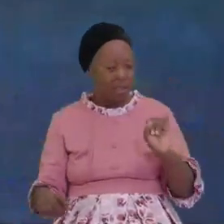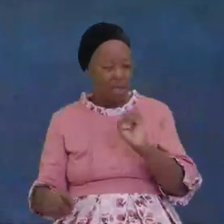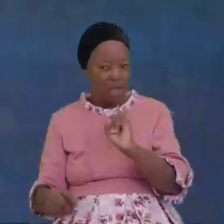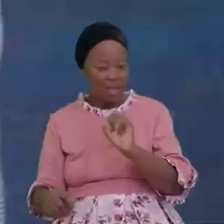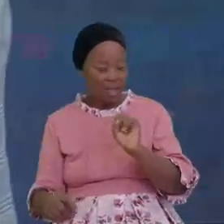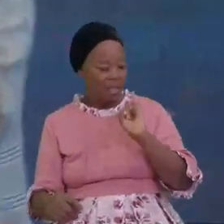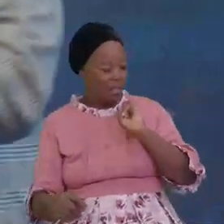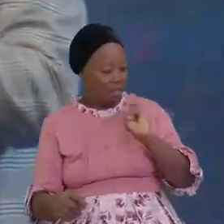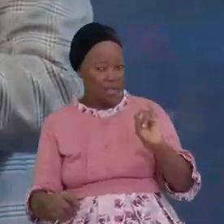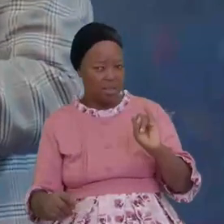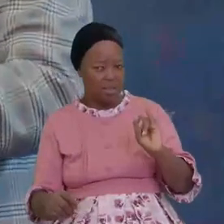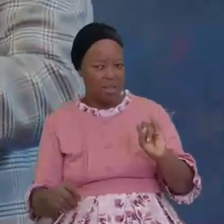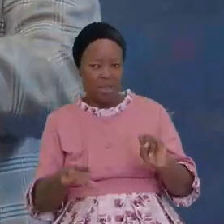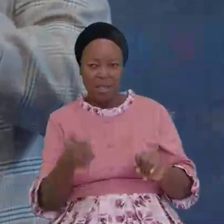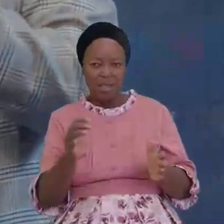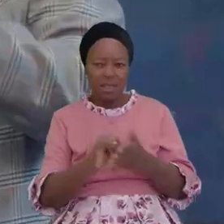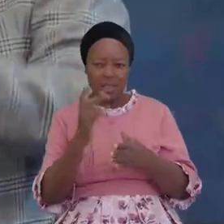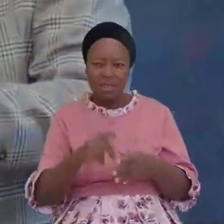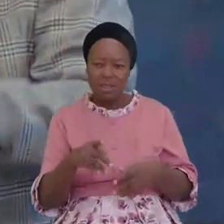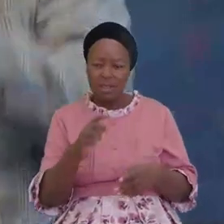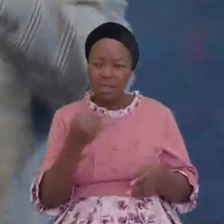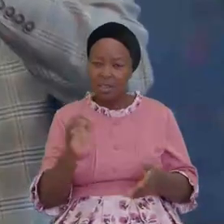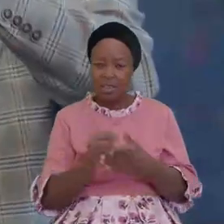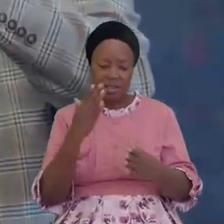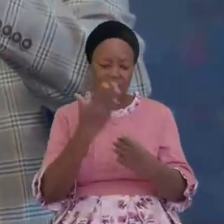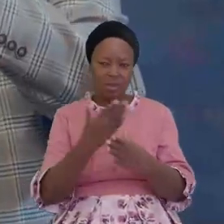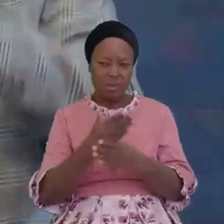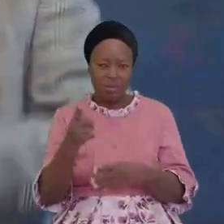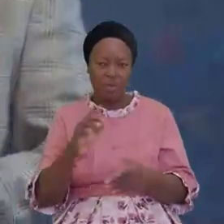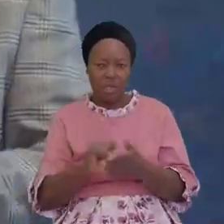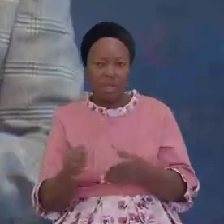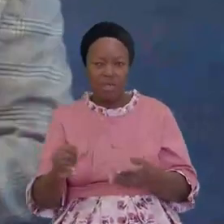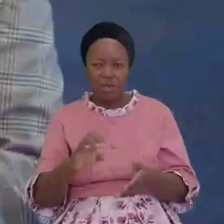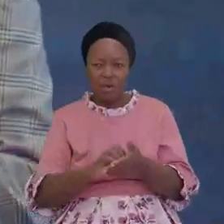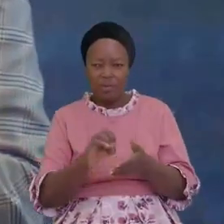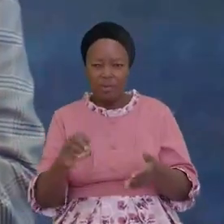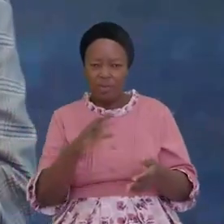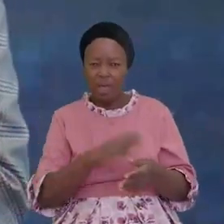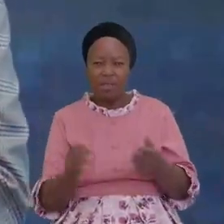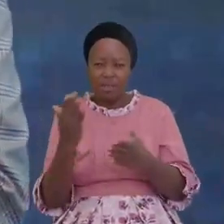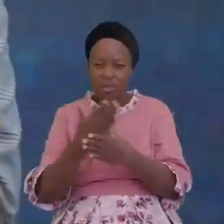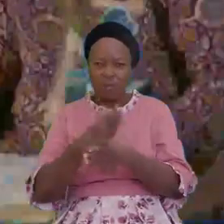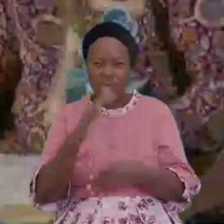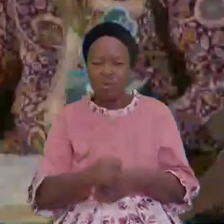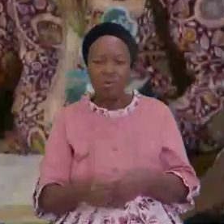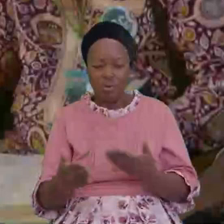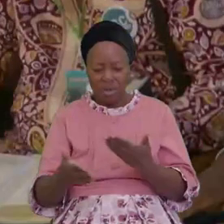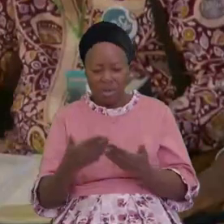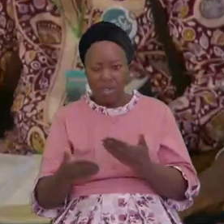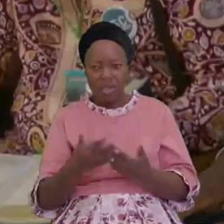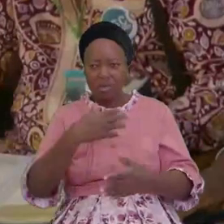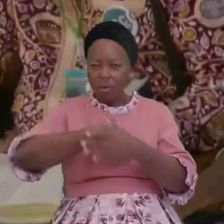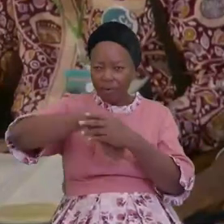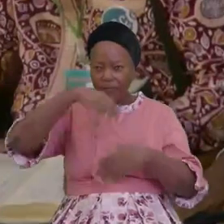Tout ce qui dérange, tout ce qui ôte ton aisance et ta paix. Ça, c'est une